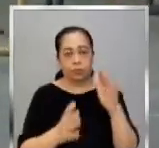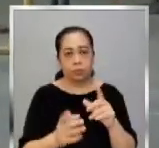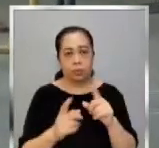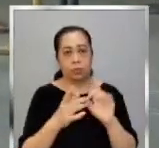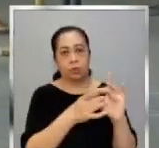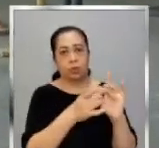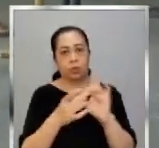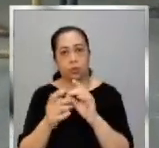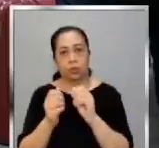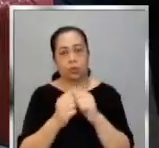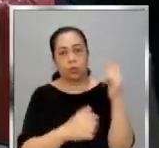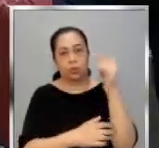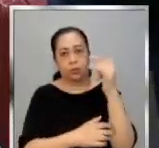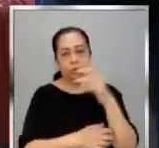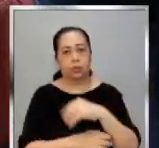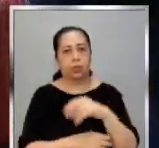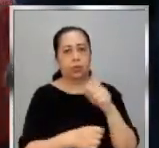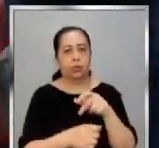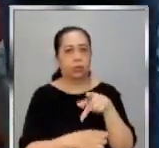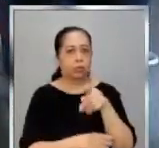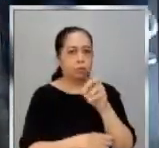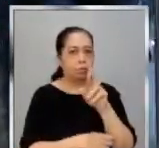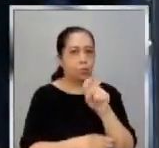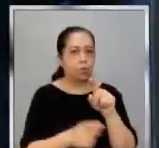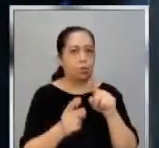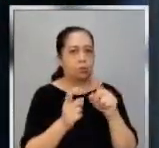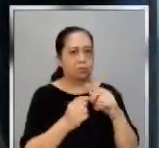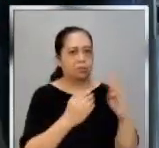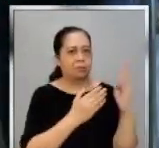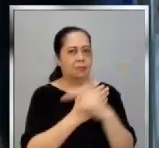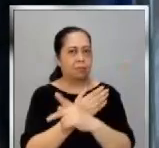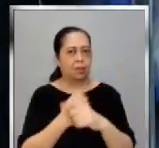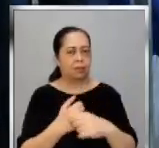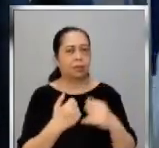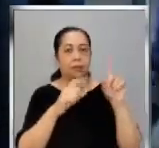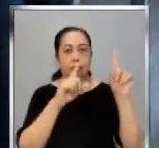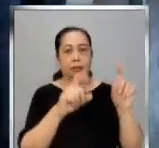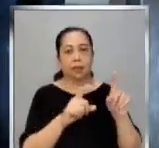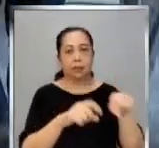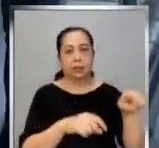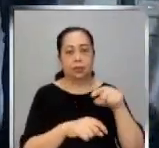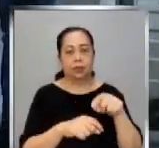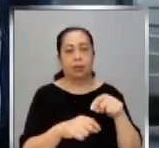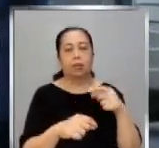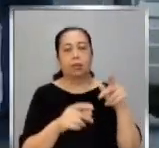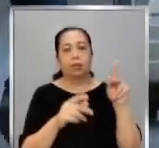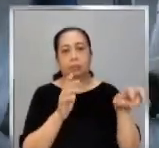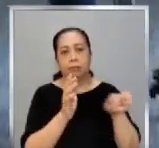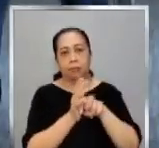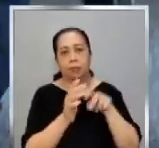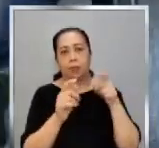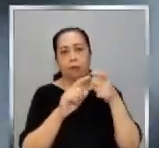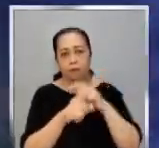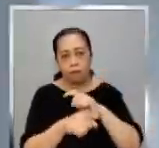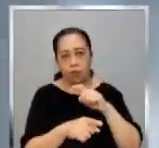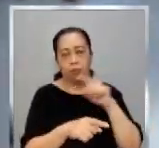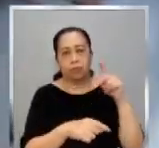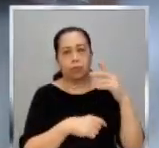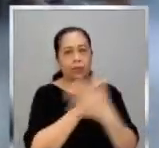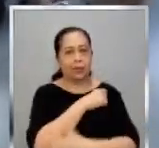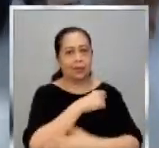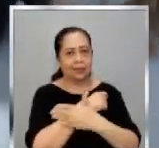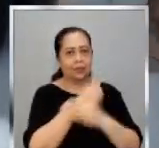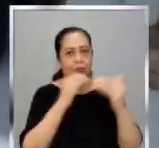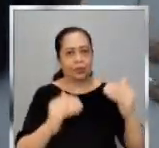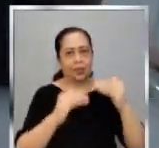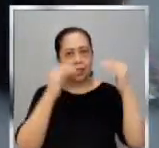mga airport at pantalan sa posibleng pagbabalik ng testing sa mga pasaherong galing sa mga itinuturing na high alert countries.